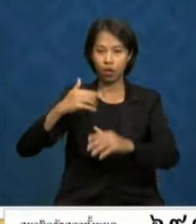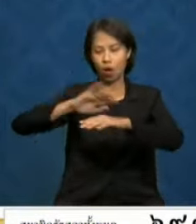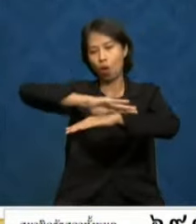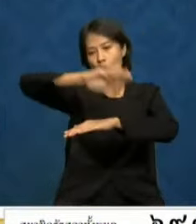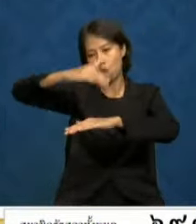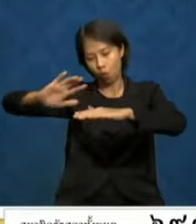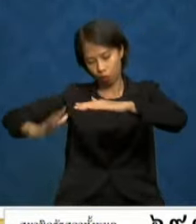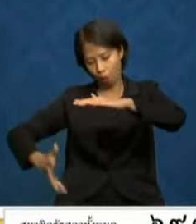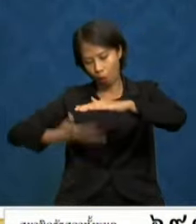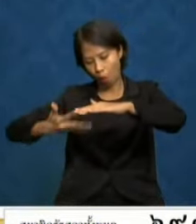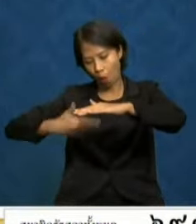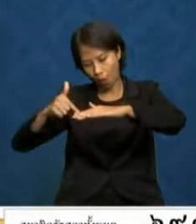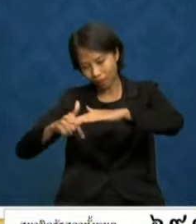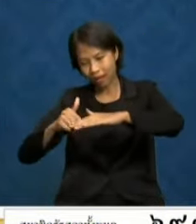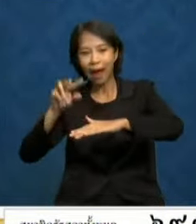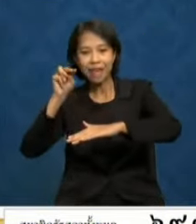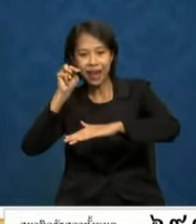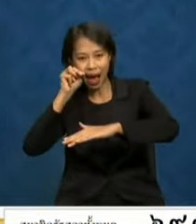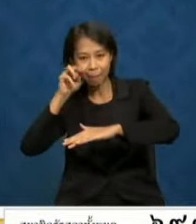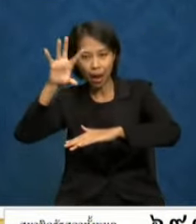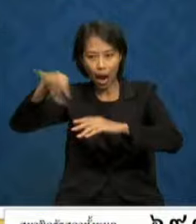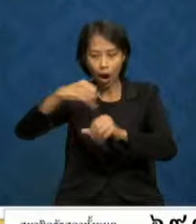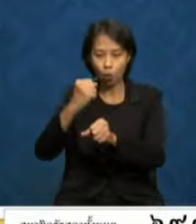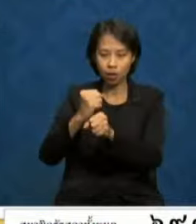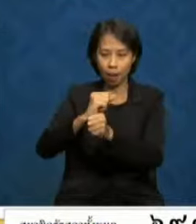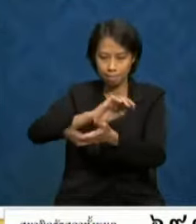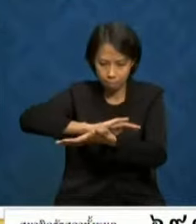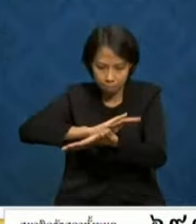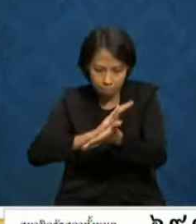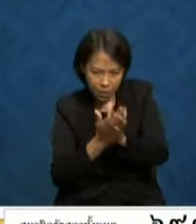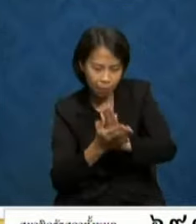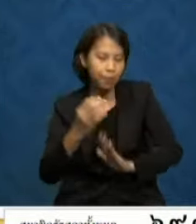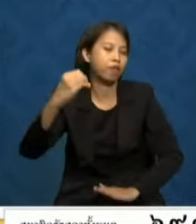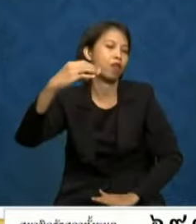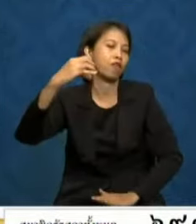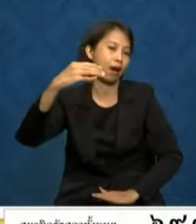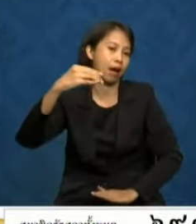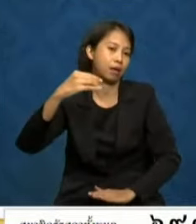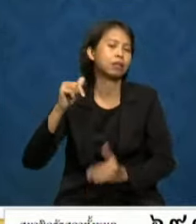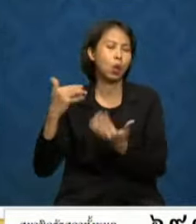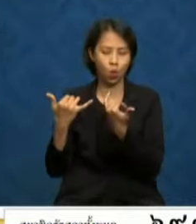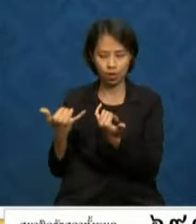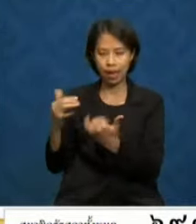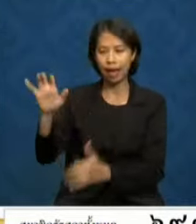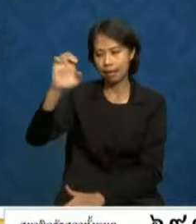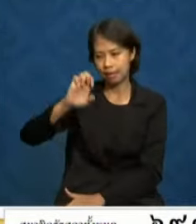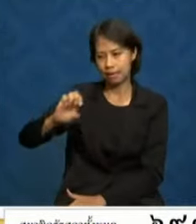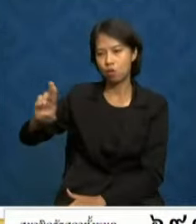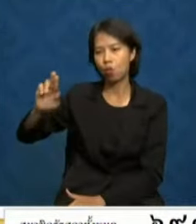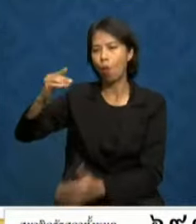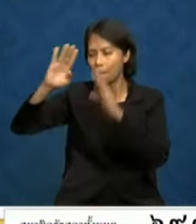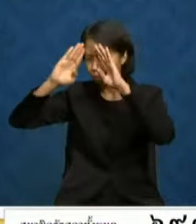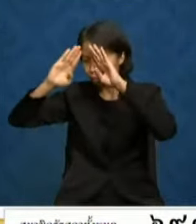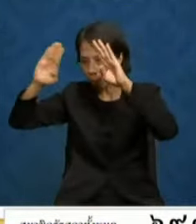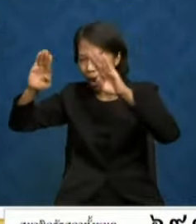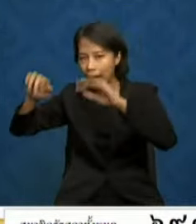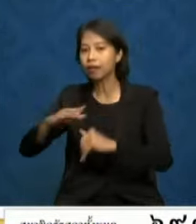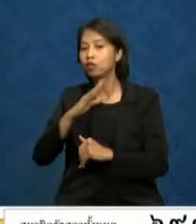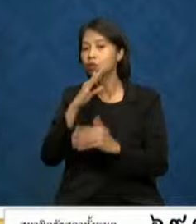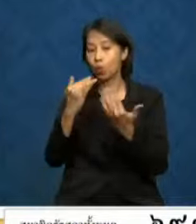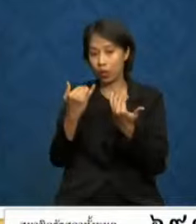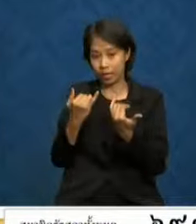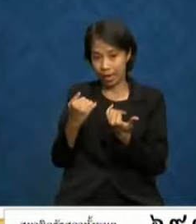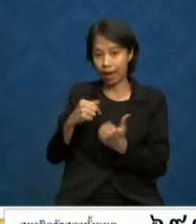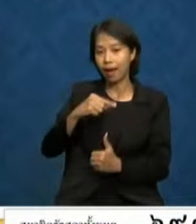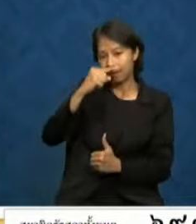ากน้ำเป็นต้นพวกนี้เนี่ย EU มีประสบการณ์มากถ้าเราได้มีการเอื้อประโยชน์ในการที่จะเรียนรู้แล้วก็ถ่าย